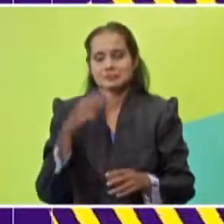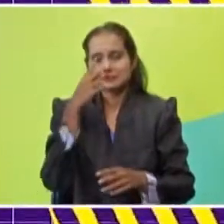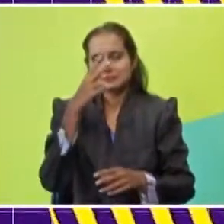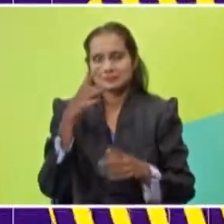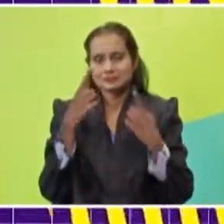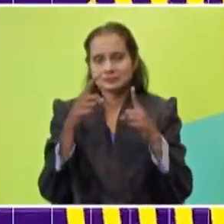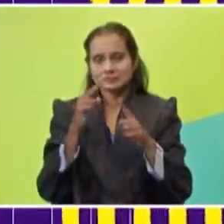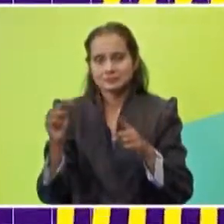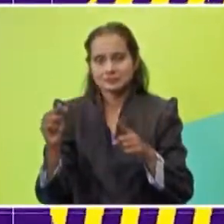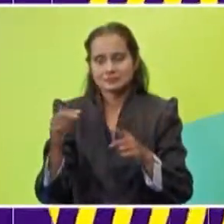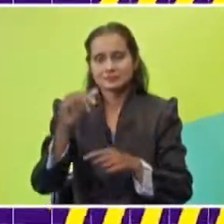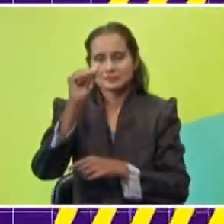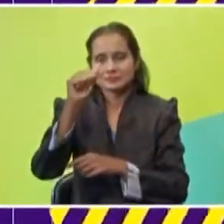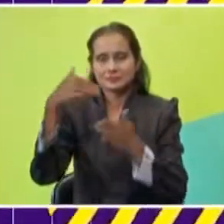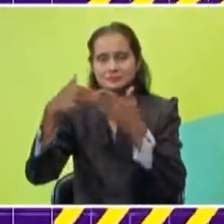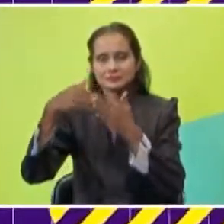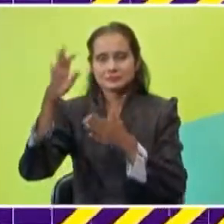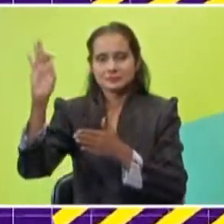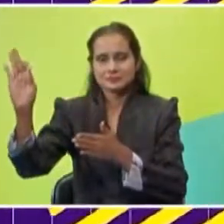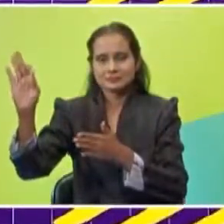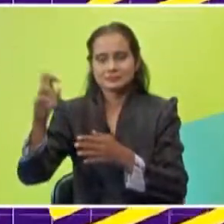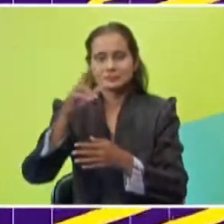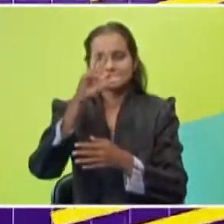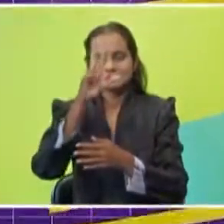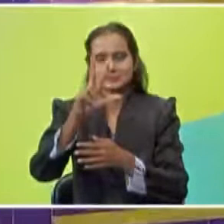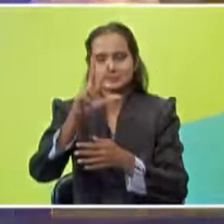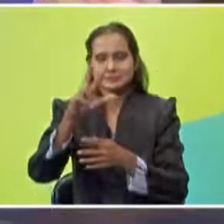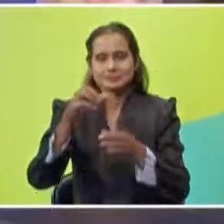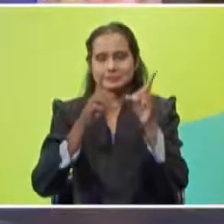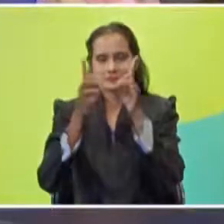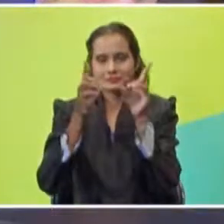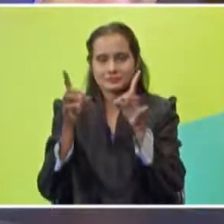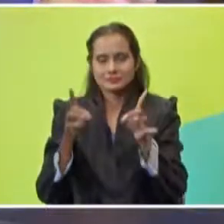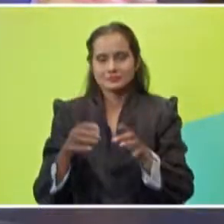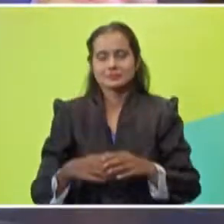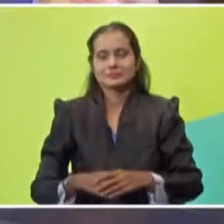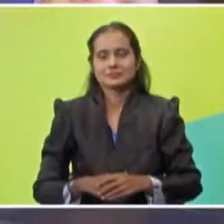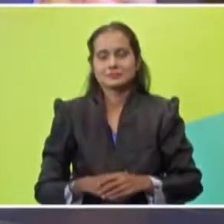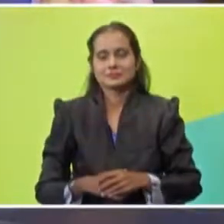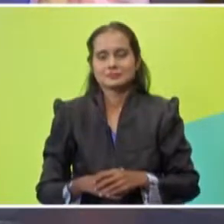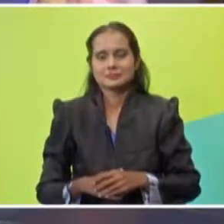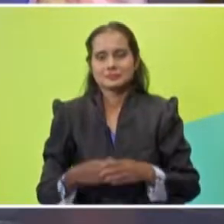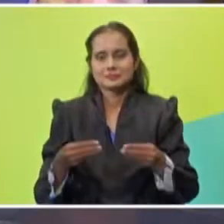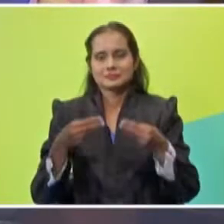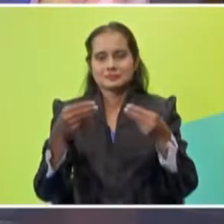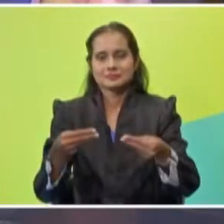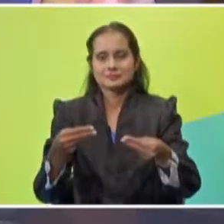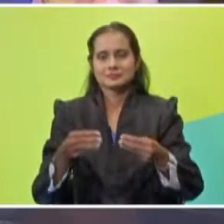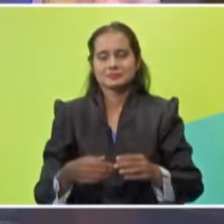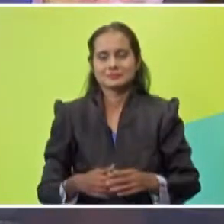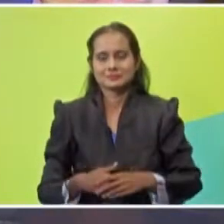hurufe hingga Eh betul tiga bintang untuk fatini juga bbbbk